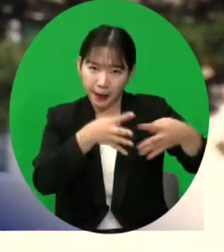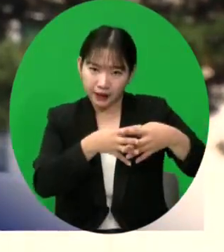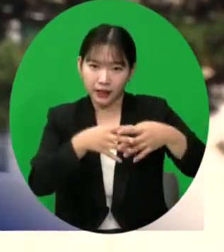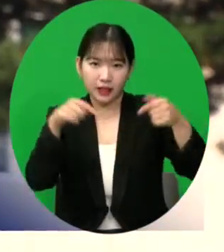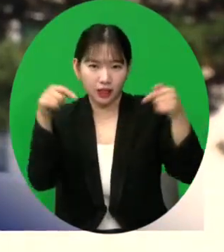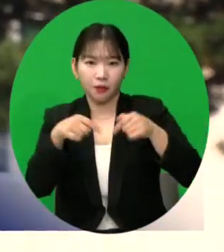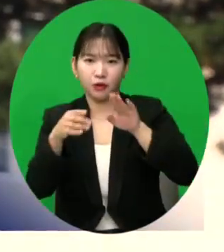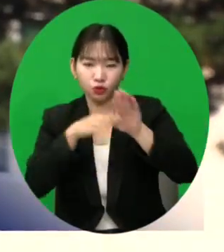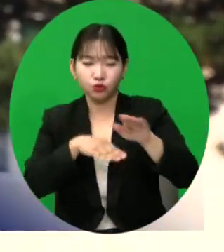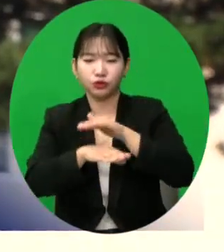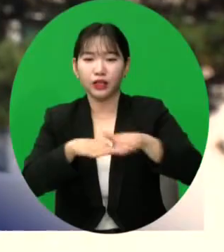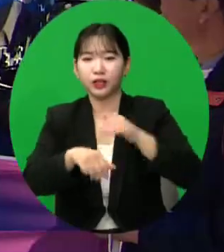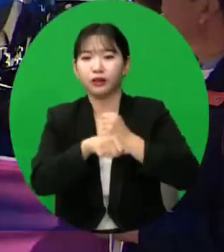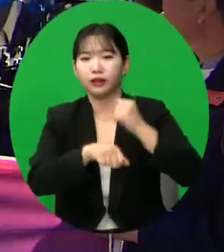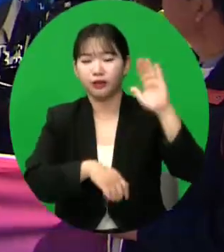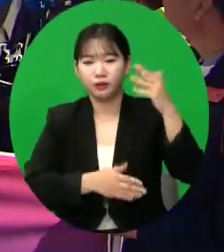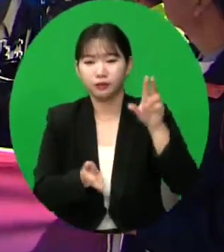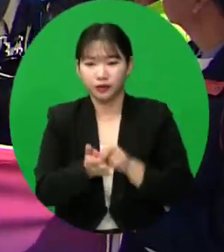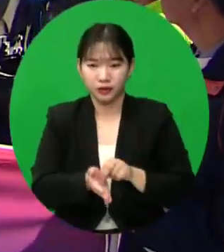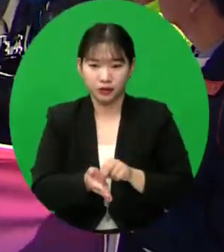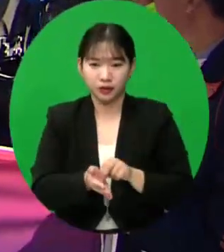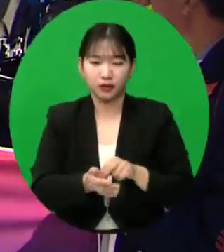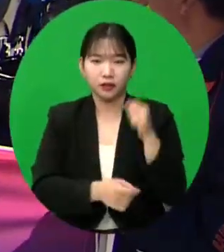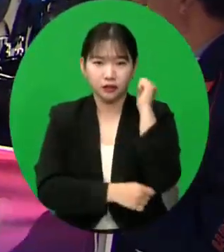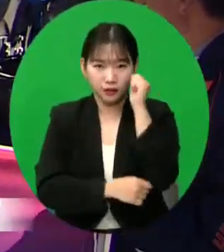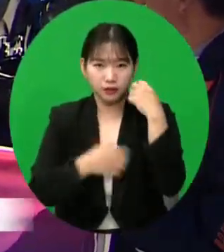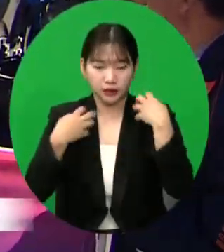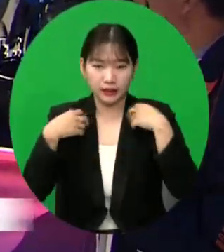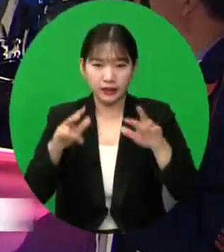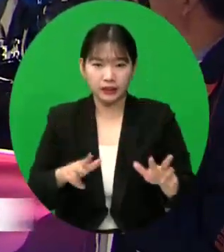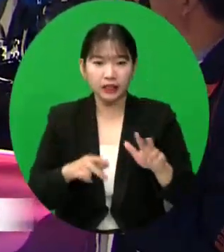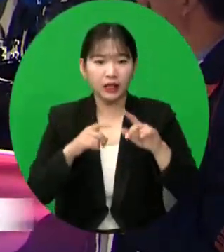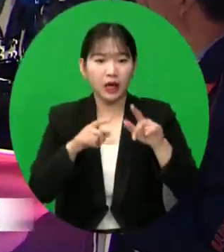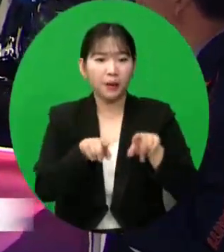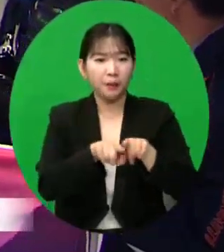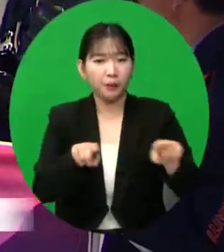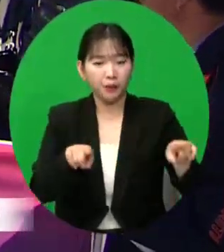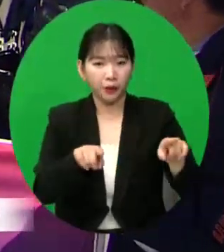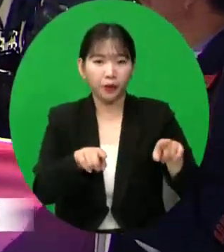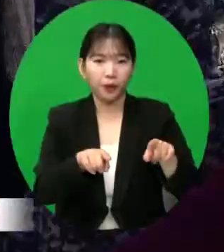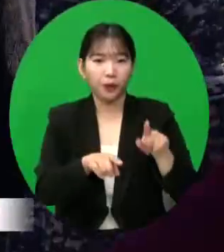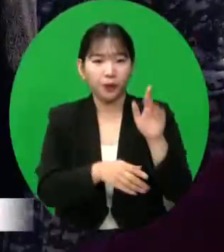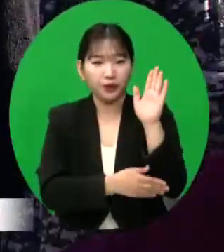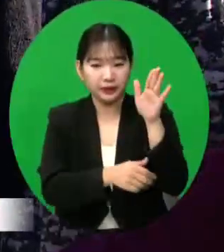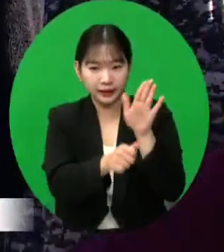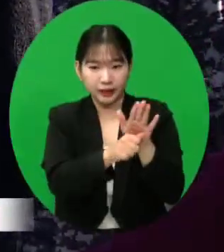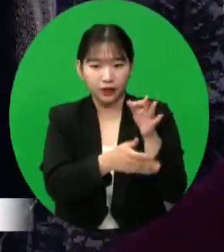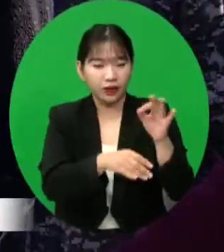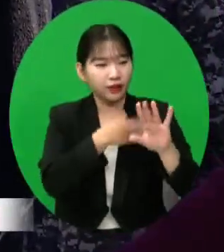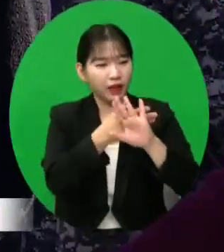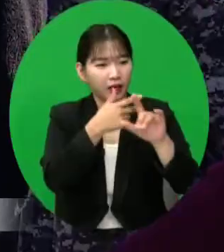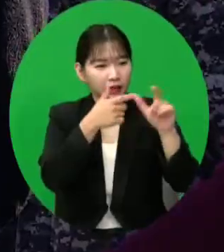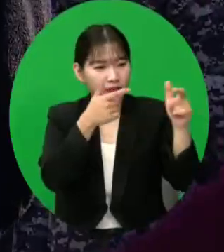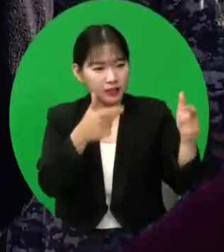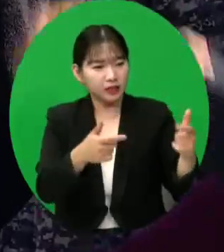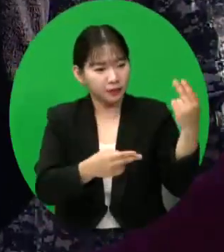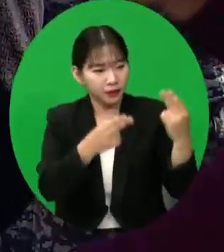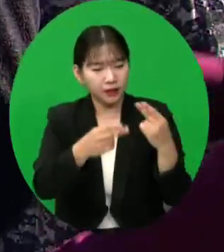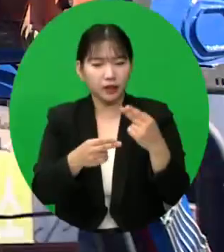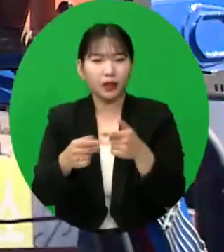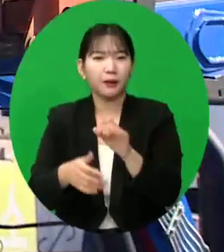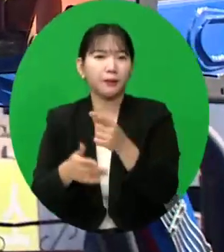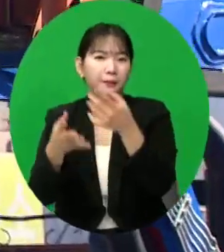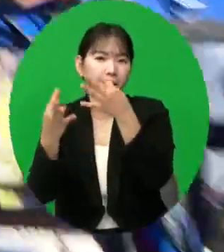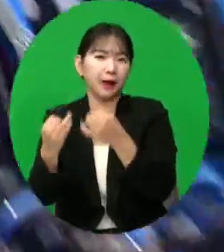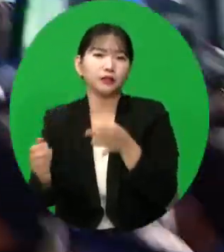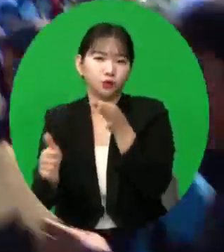협의해서 해결해 나가야 될 문제입니다. 영암군은 현재 민간 보조금 비율이 타 지자체에 비해 높아 보조금 조정은